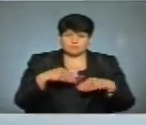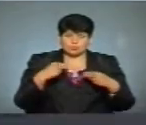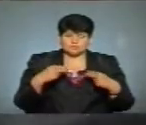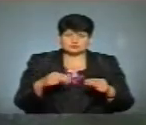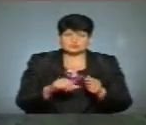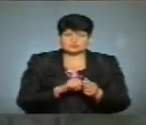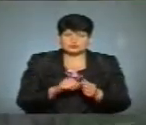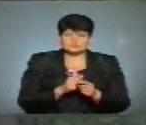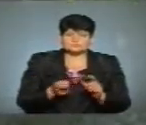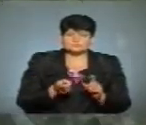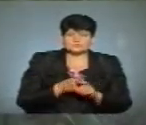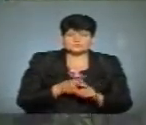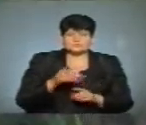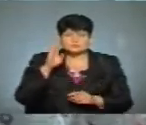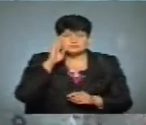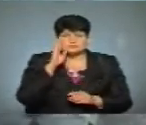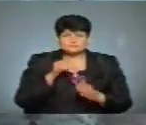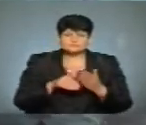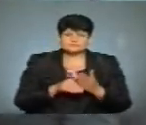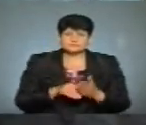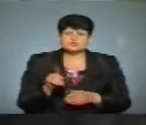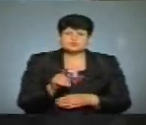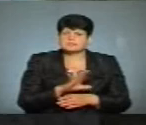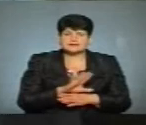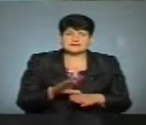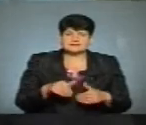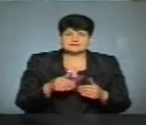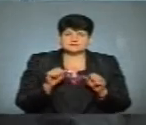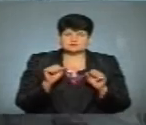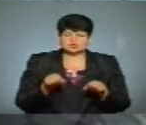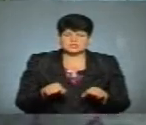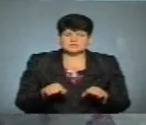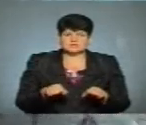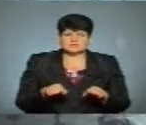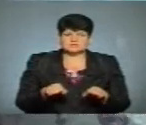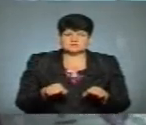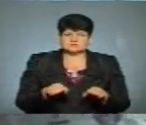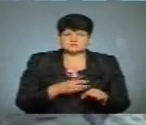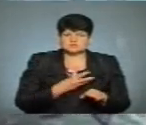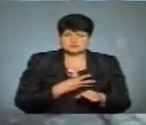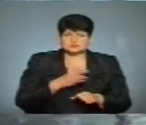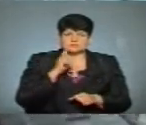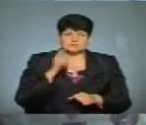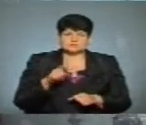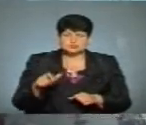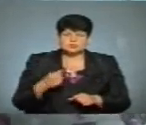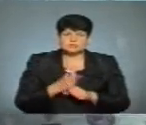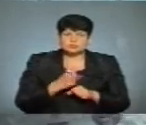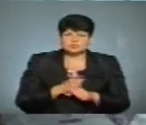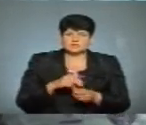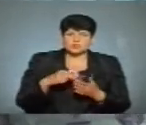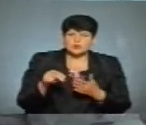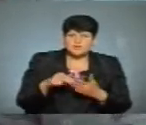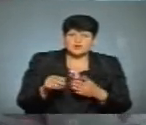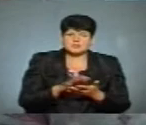долучився 15-річний Давид Дуркот. Щоб не давати можливості, не давати стимулу молодим людям це робити, їх вживати, їх купляти